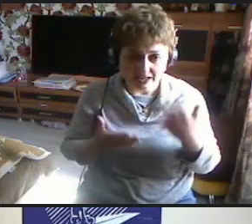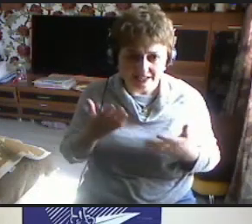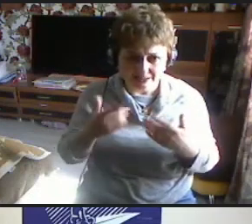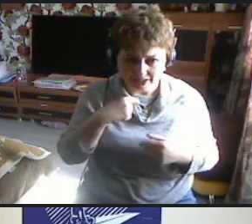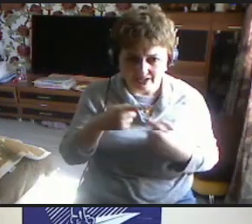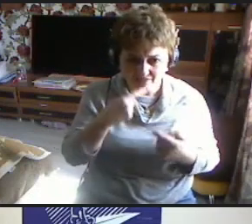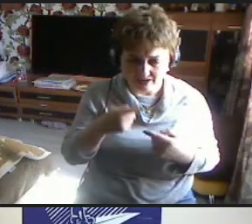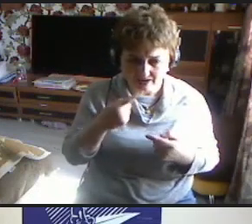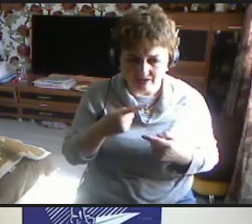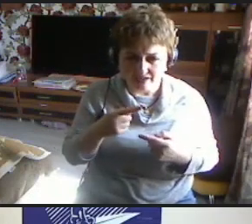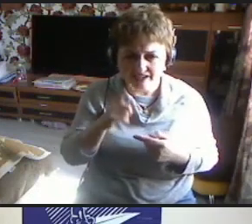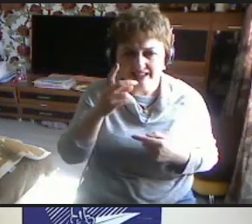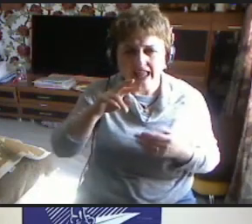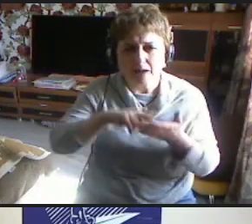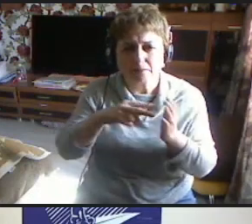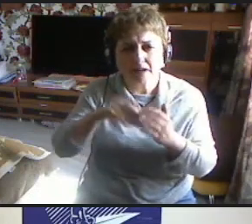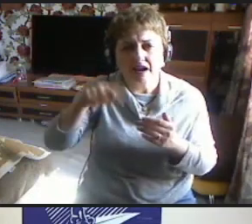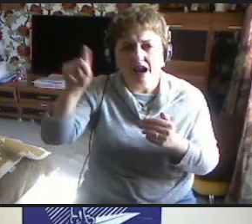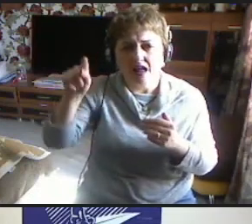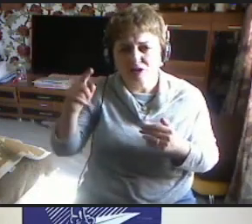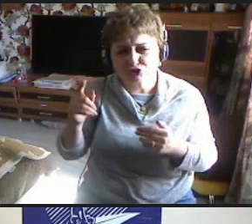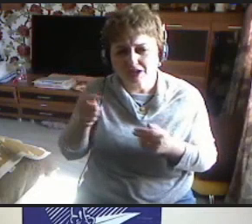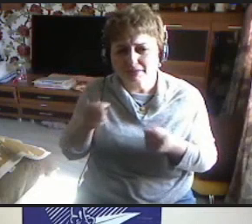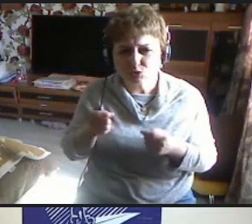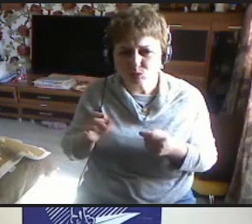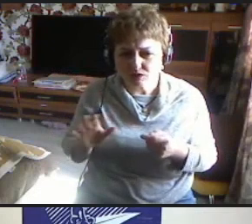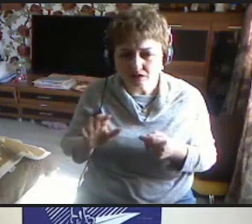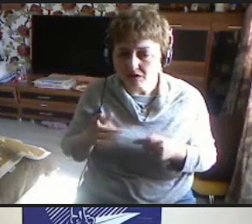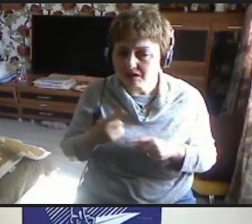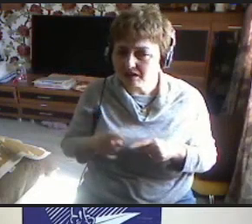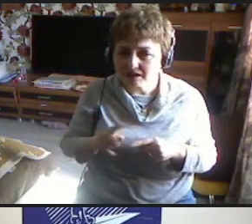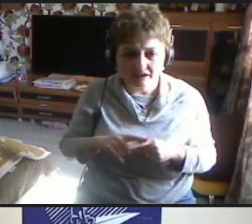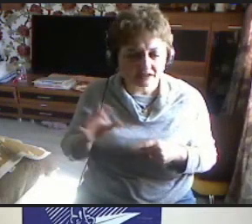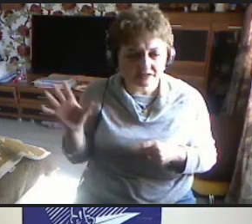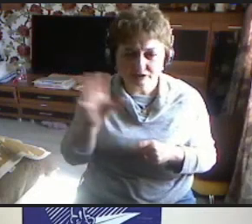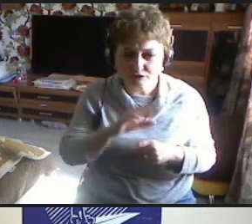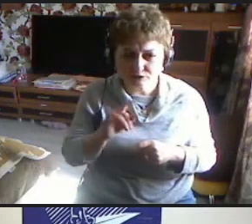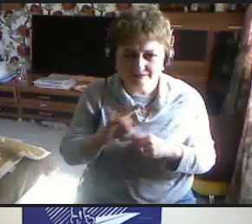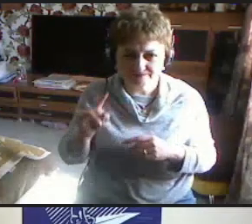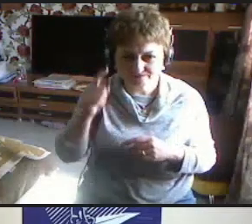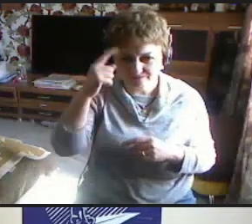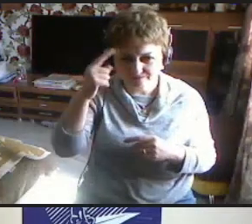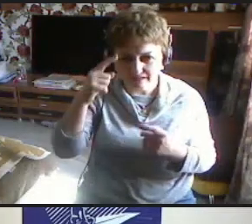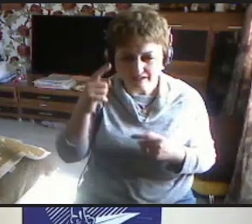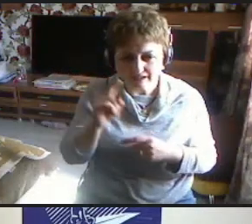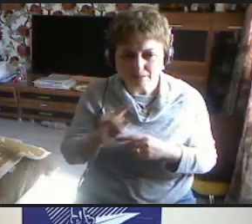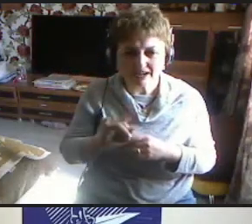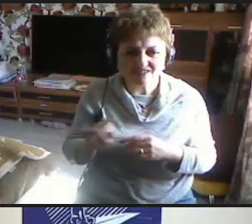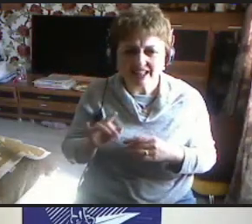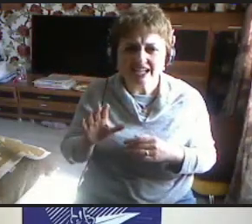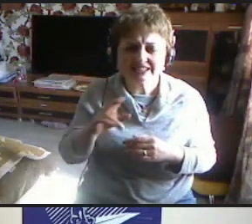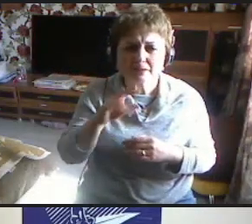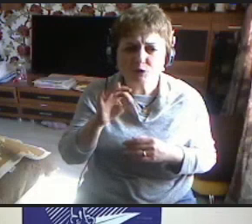галочки, еще что-то такое, манипулирование, понимаете, это все профанация, честно говоря. Это все,